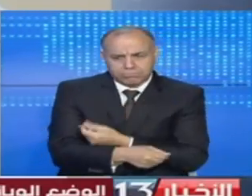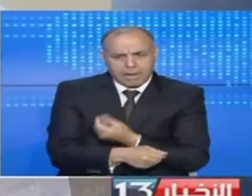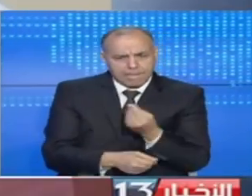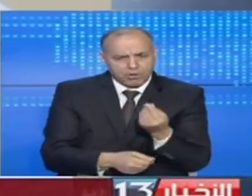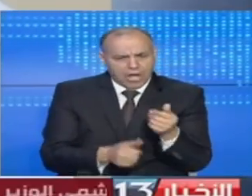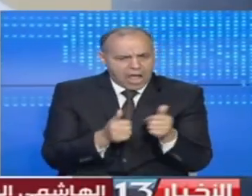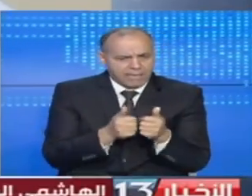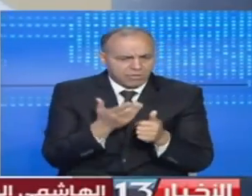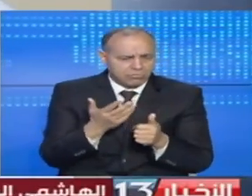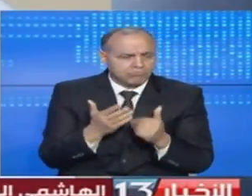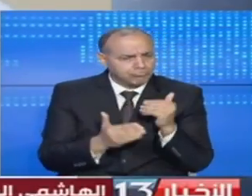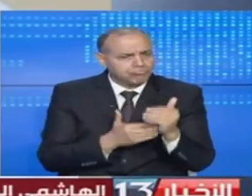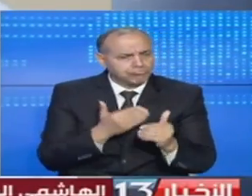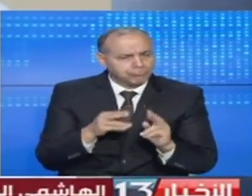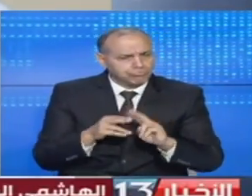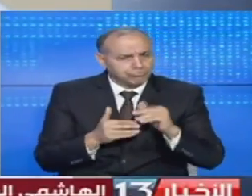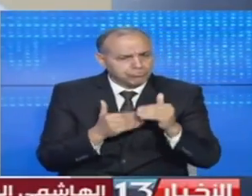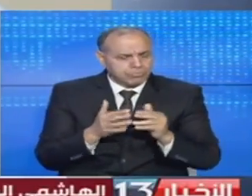التطوير